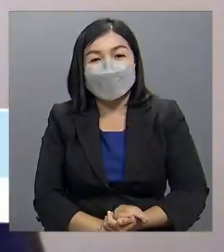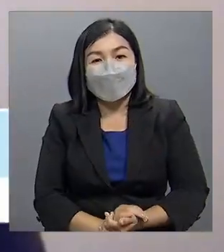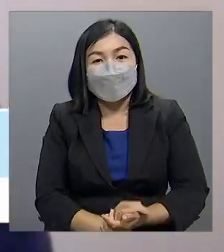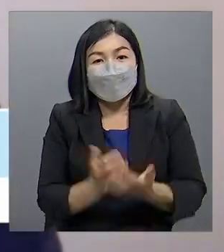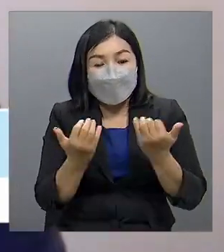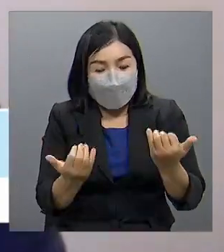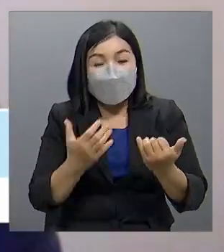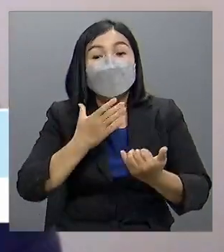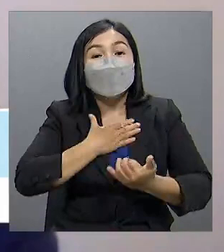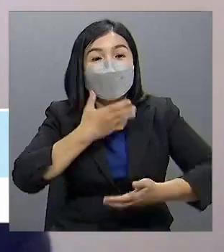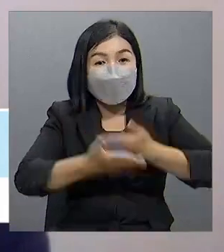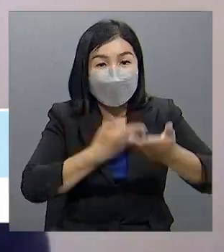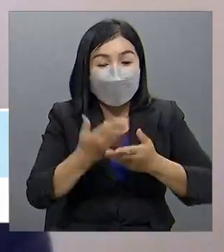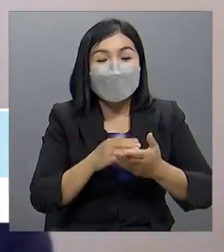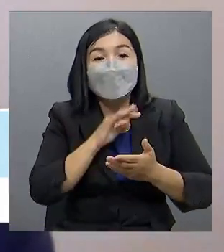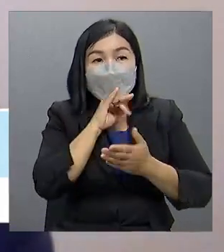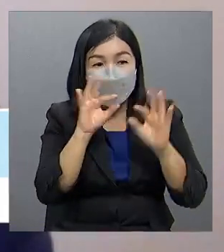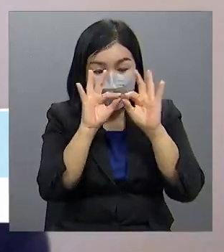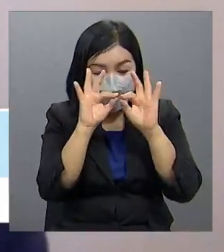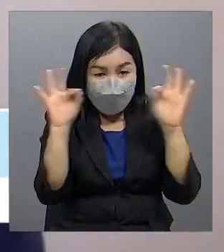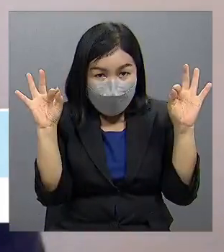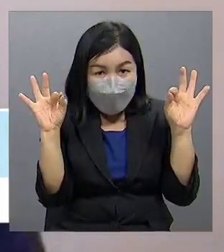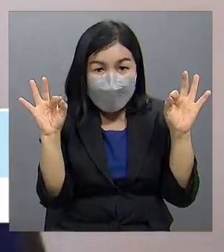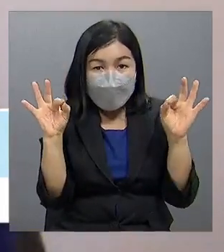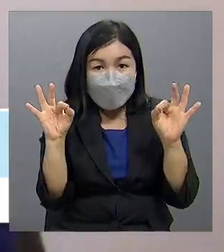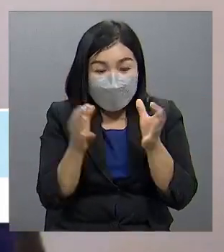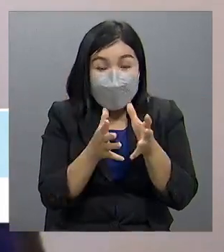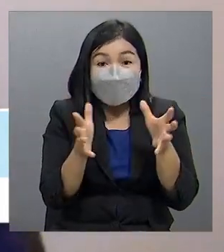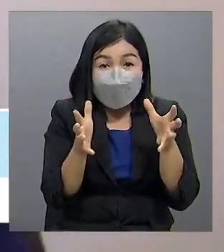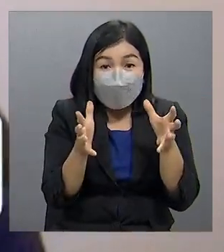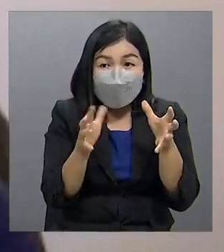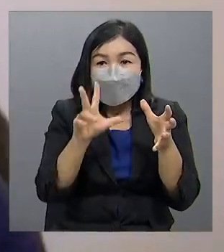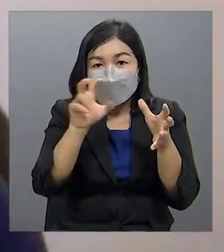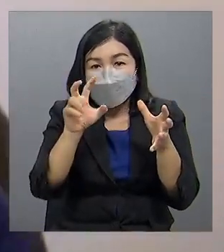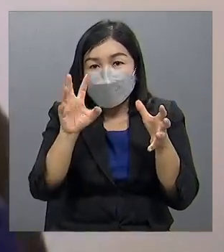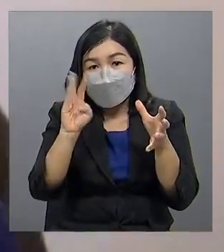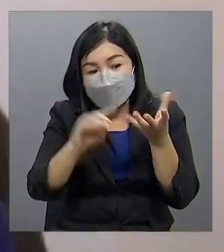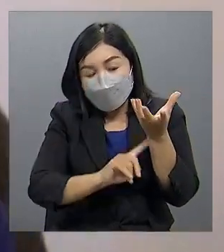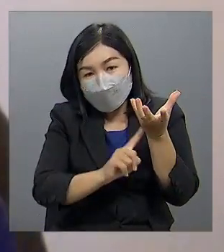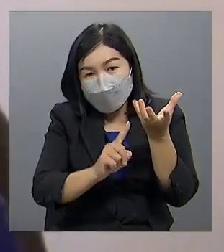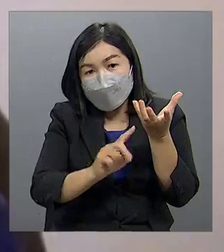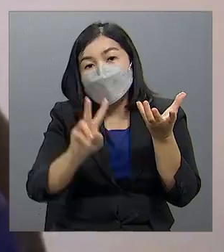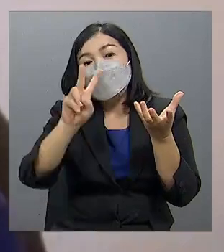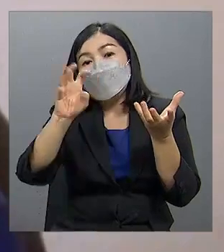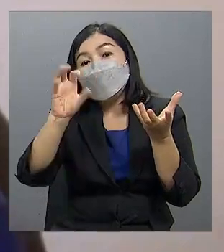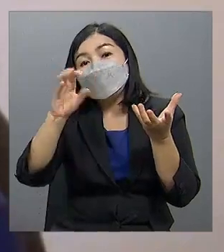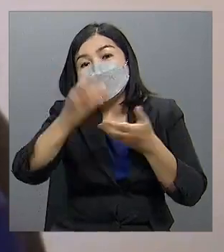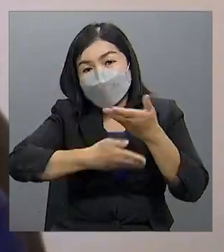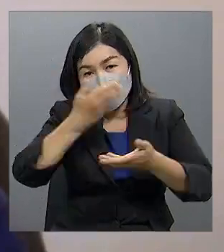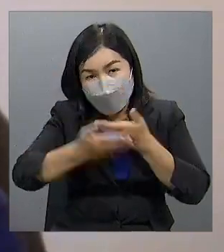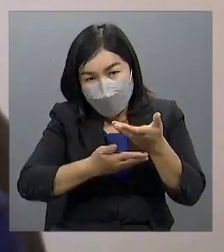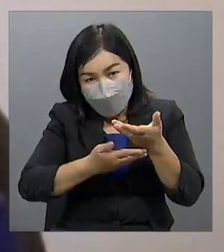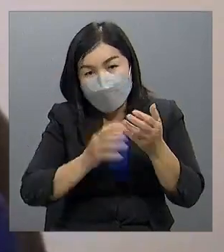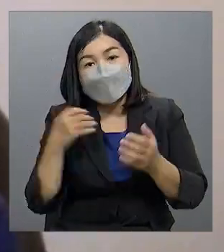ทั้งหมด2ขนาดนะครับขนาดใหญ่ก็อยู่ที่340กรัมนะครับราคา250บาทนะครับแล้วก็ขน